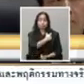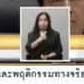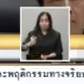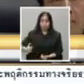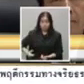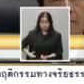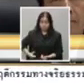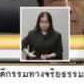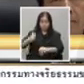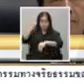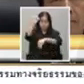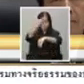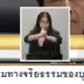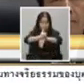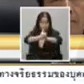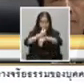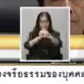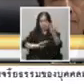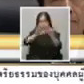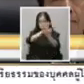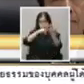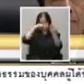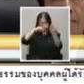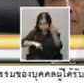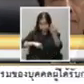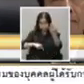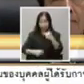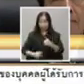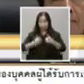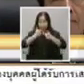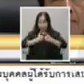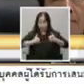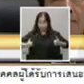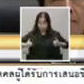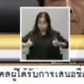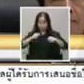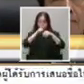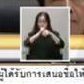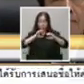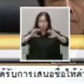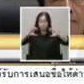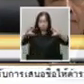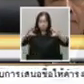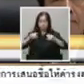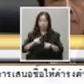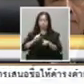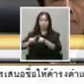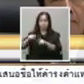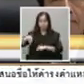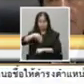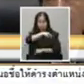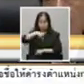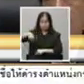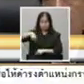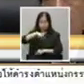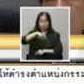ศบุคคลและคณะบุคคลที่จะเข้าบริหารประเทศเพื่อความสุขของพี่น้องประชาชนนะ